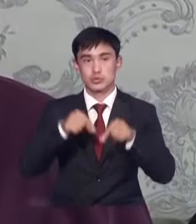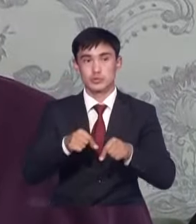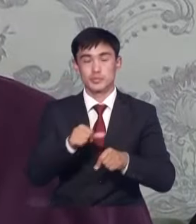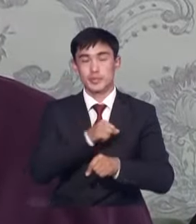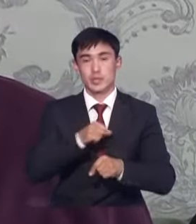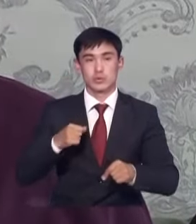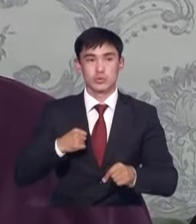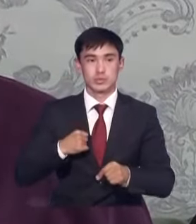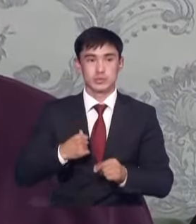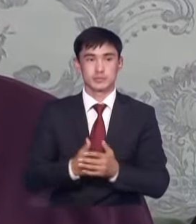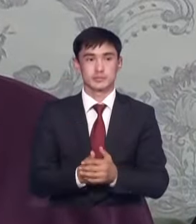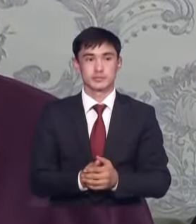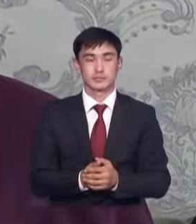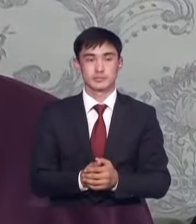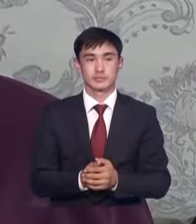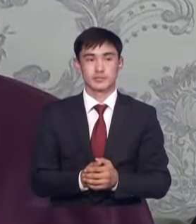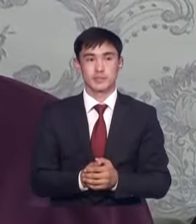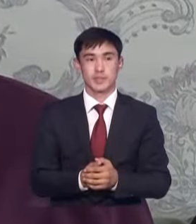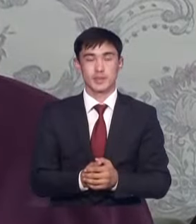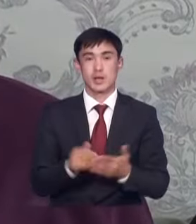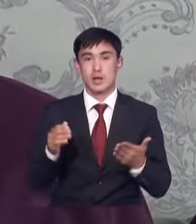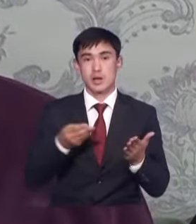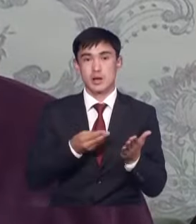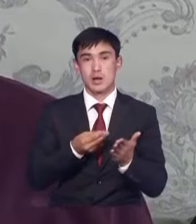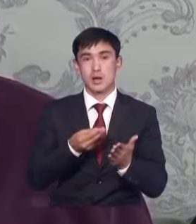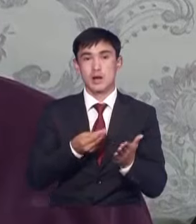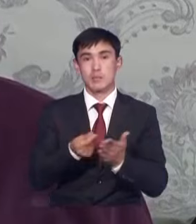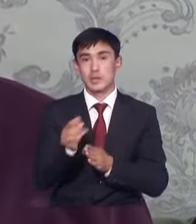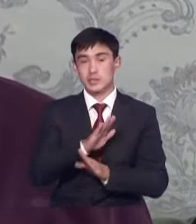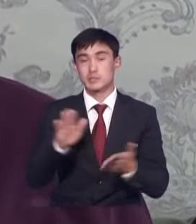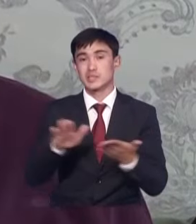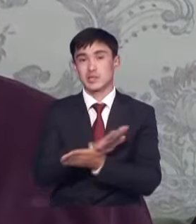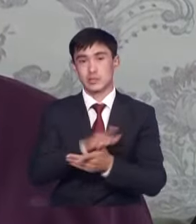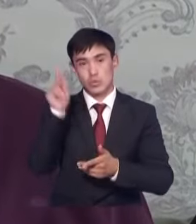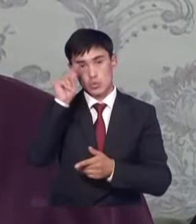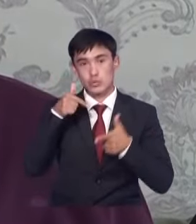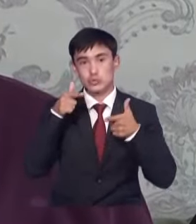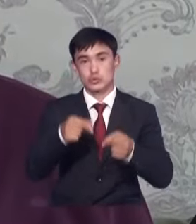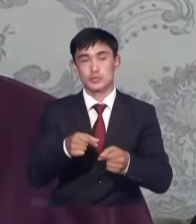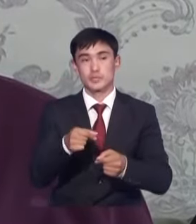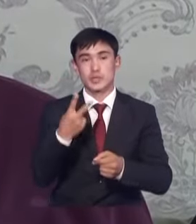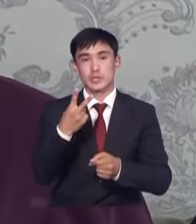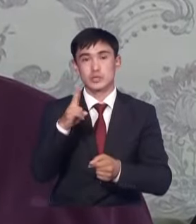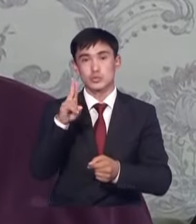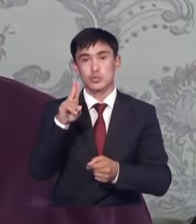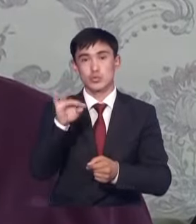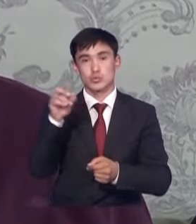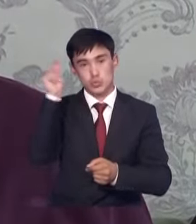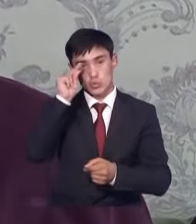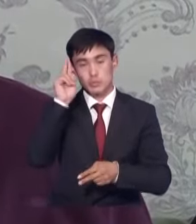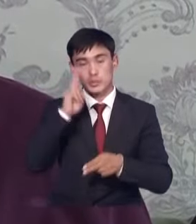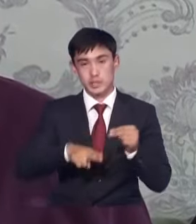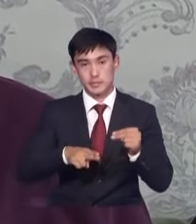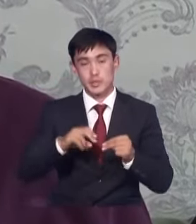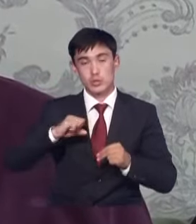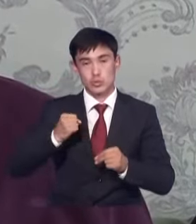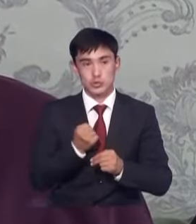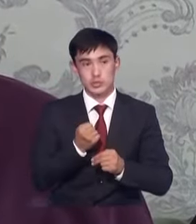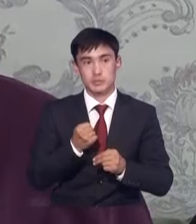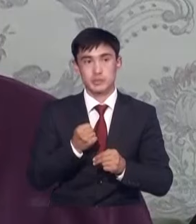өзі жаңағы платный емес грант дейді, соған оқуға түсіп, екінші курсты бітіріп, сол жаңағы